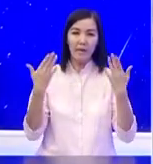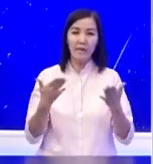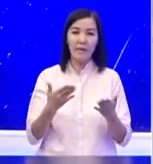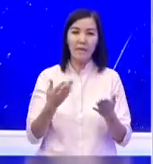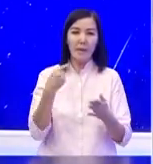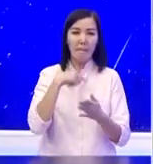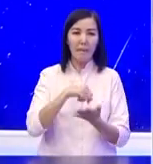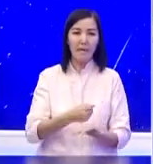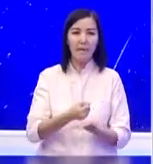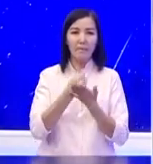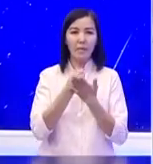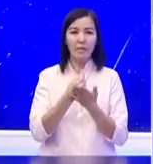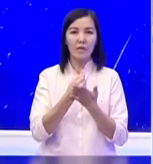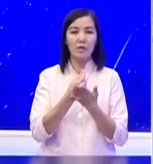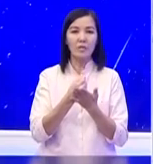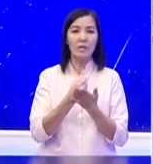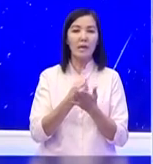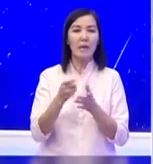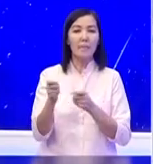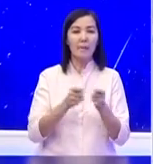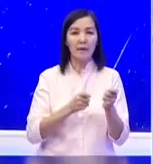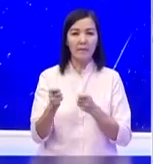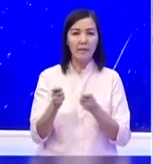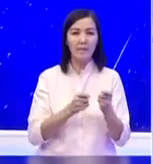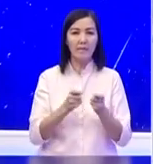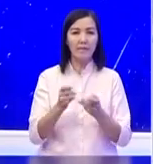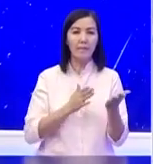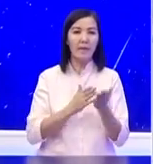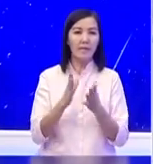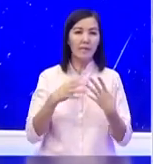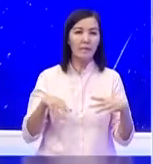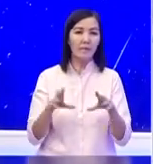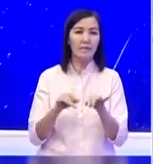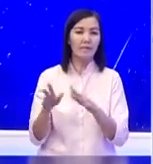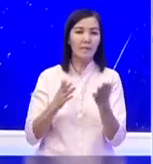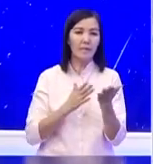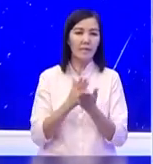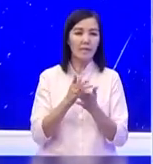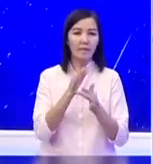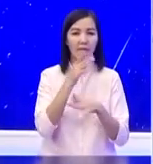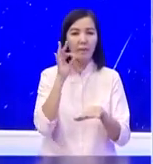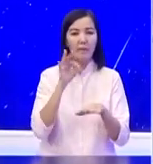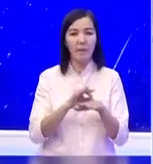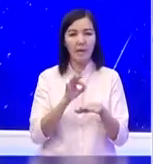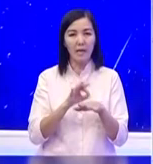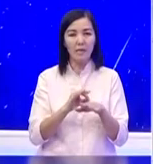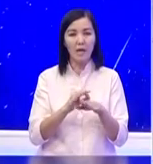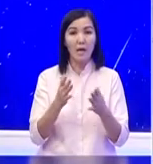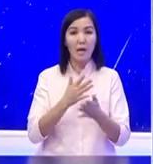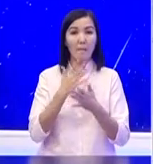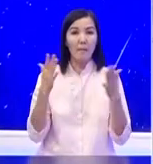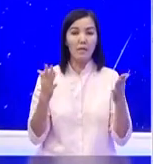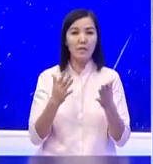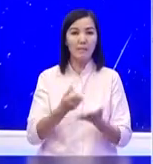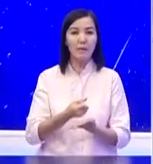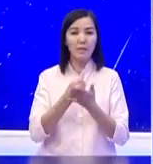оказали ряд глав зарубежных государств и правительств, видных политических и общественных деятелей во время его болезни. Выражали ему слова